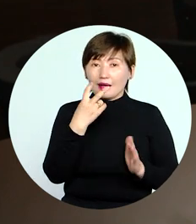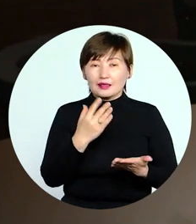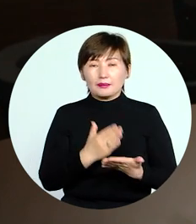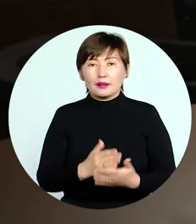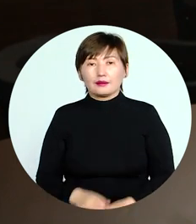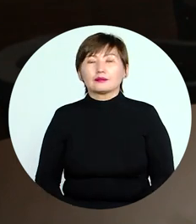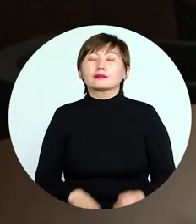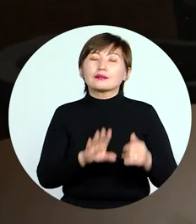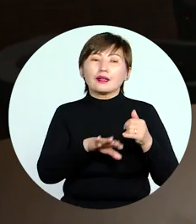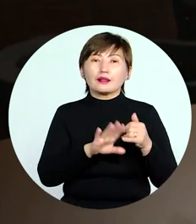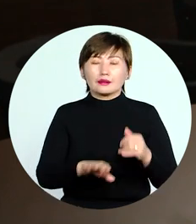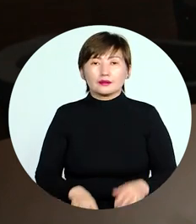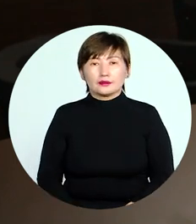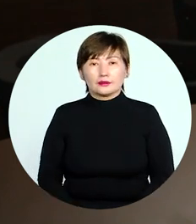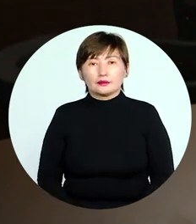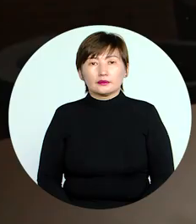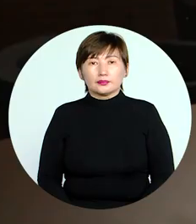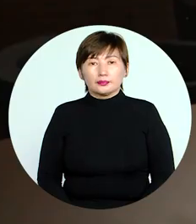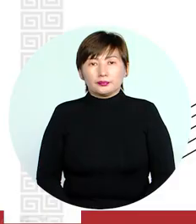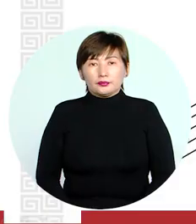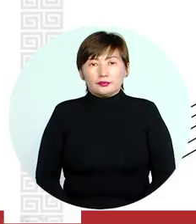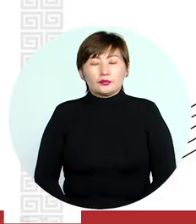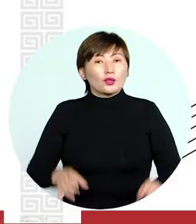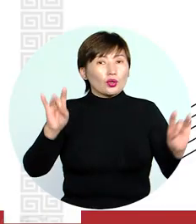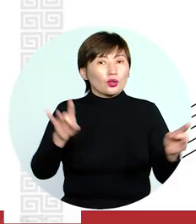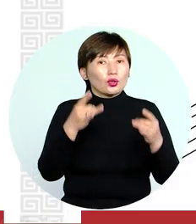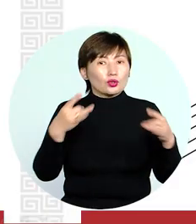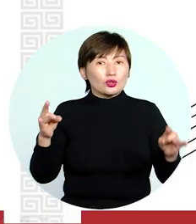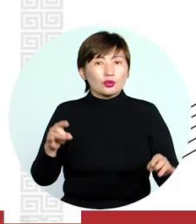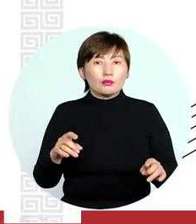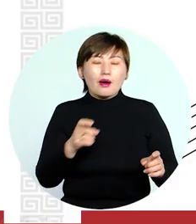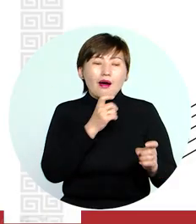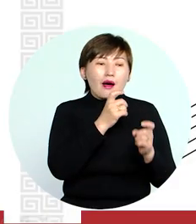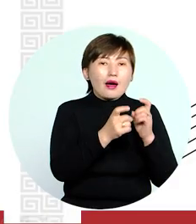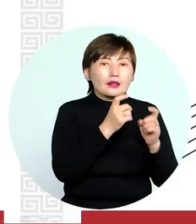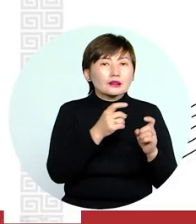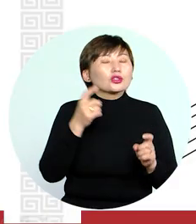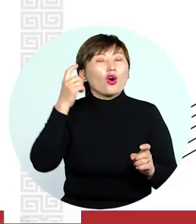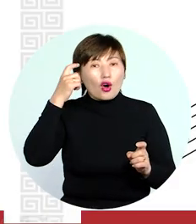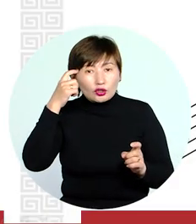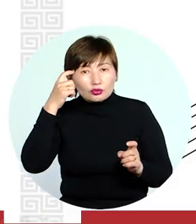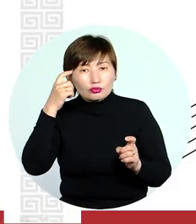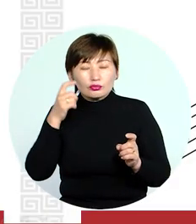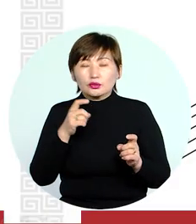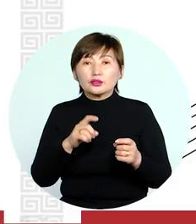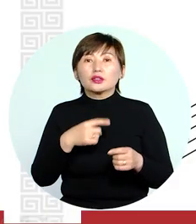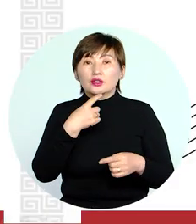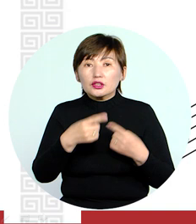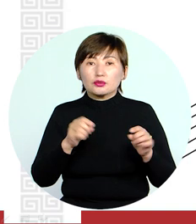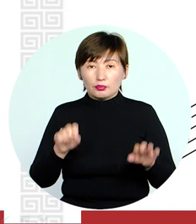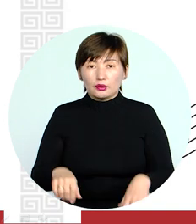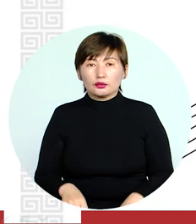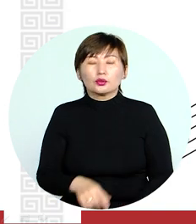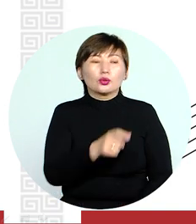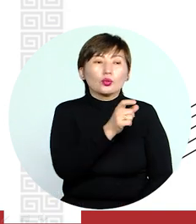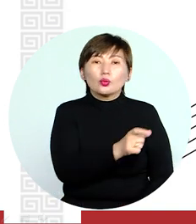одоо дараагийнх нь бол юу ах вэ гэхээр одоо хөгжим бол өөрөө бас харилцан ойлголцол юм а гэж. Тэгэхээр энэ бол мэдээж хүнд одоо